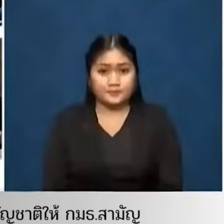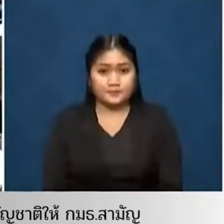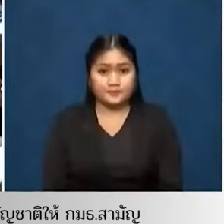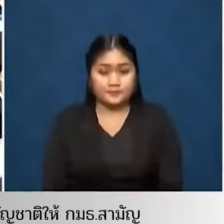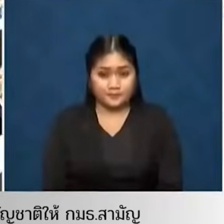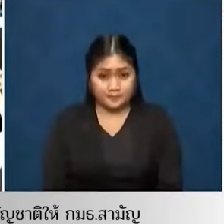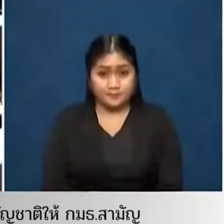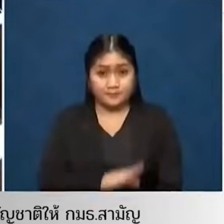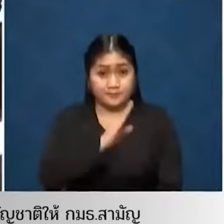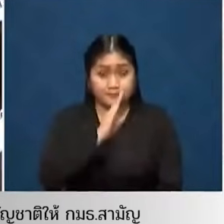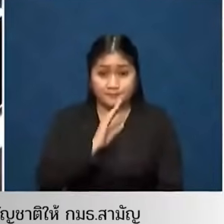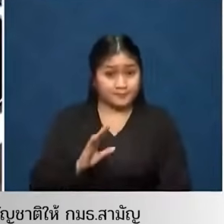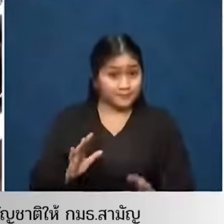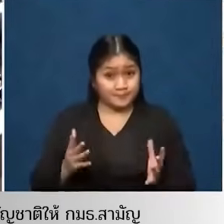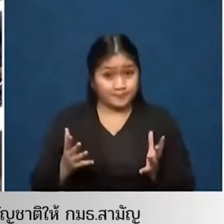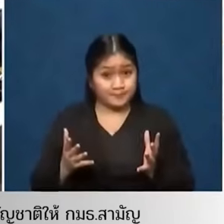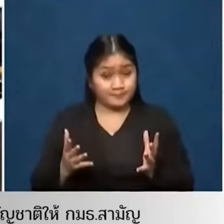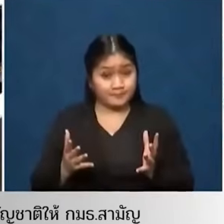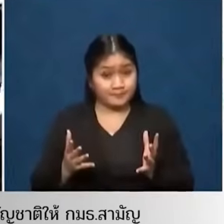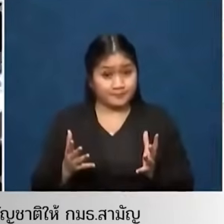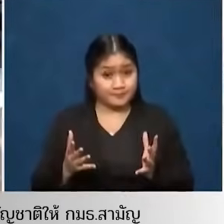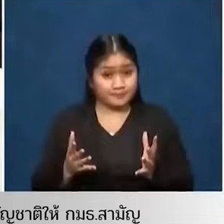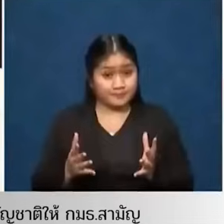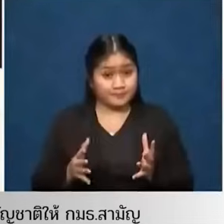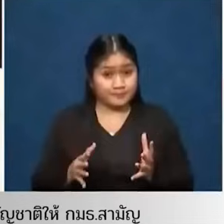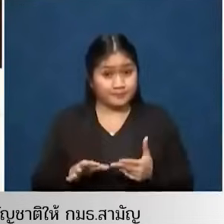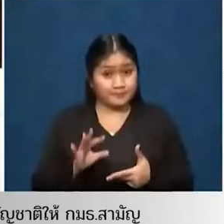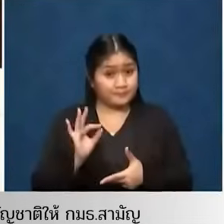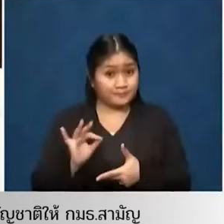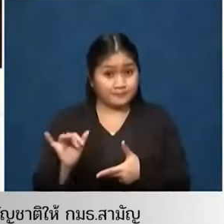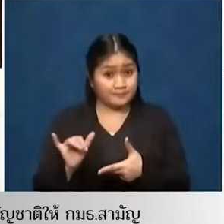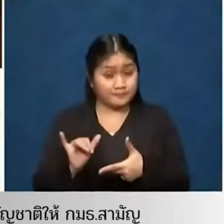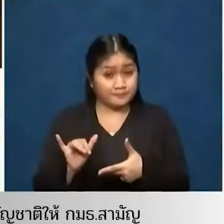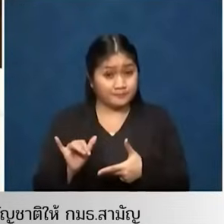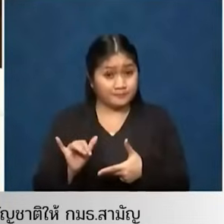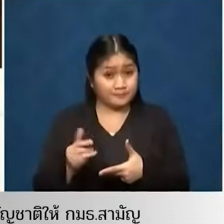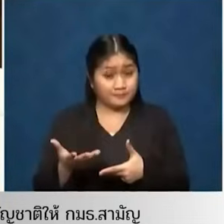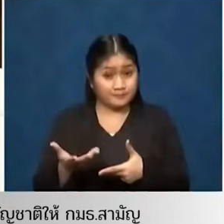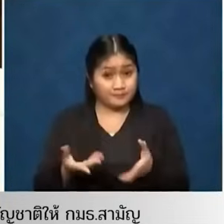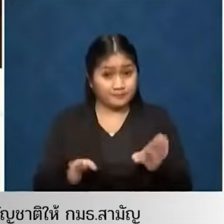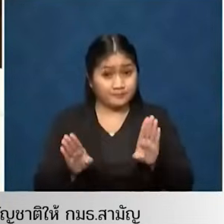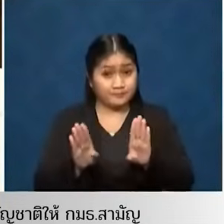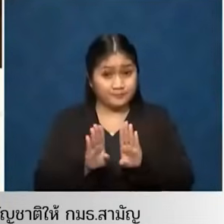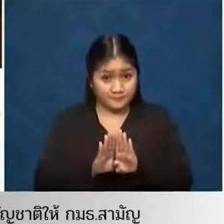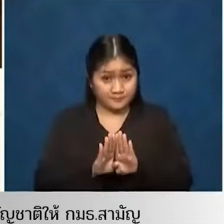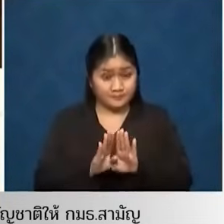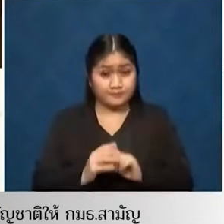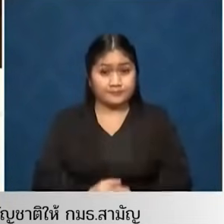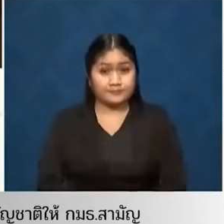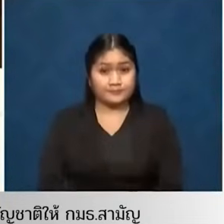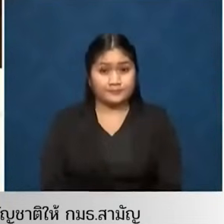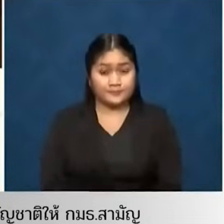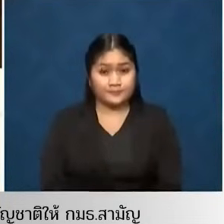ครับถ้าไม่มีผู้ใดยังไม่ลงคะแนนครับผมก็ขอปิดการลงคะแนนนะครับ